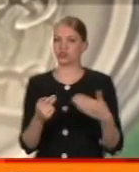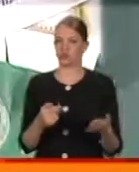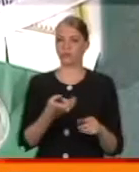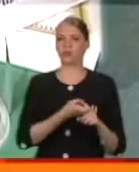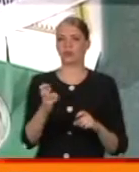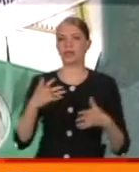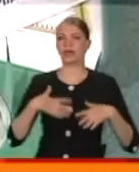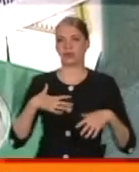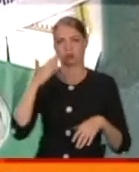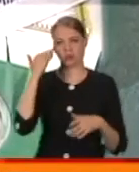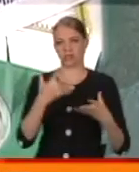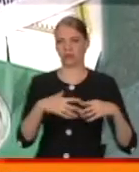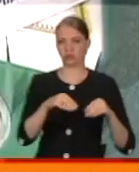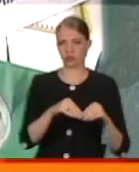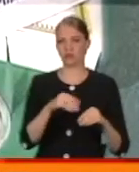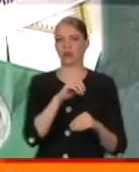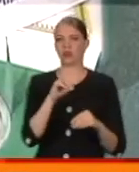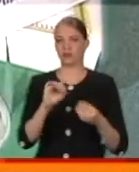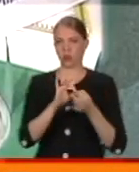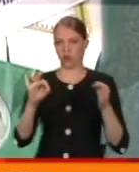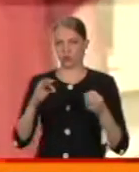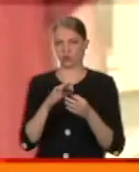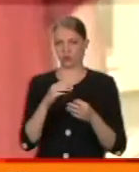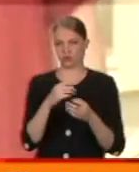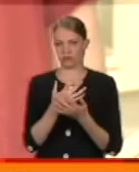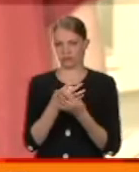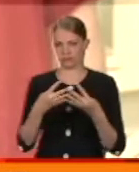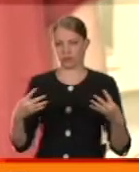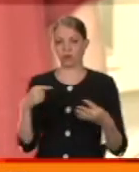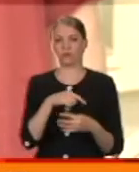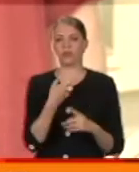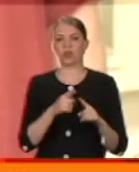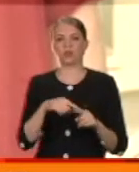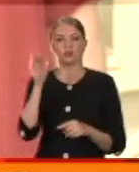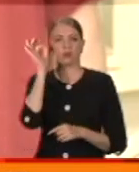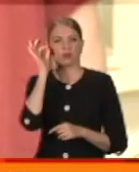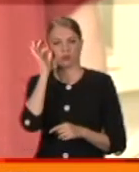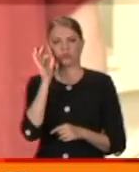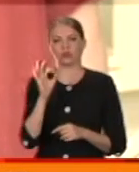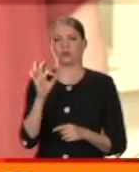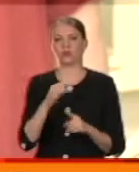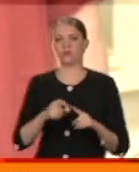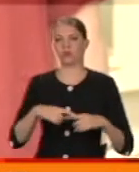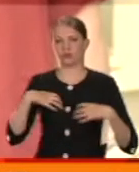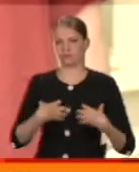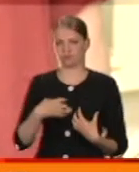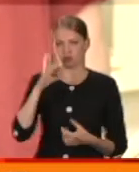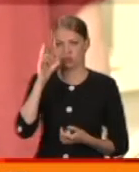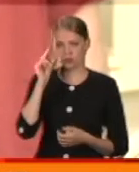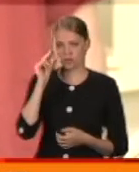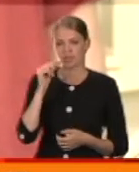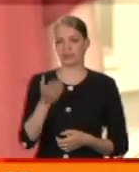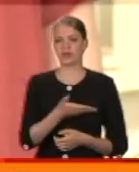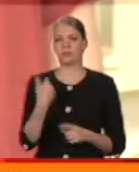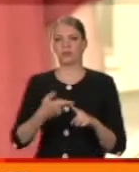депортована кримсько-татарська сім'я за колючим дротом у вагоні. Напоминання об цій печальній даті.